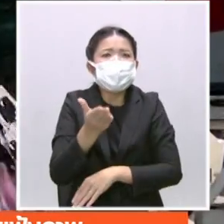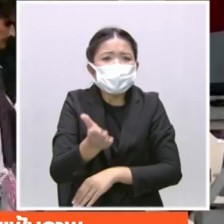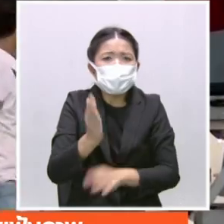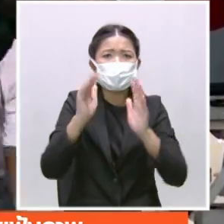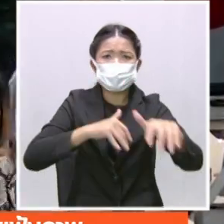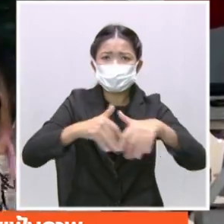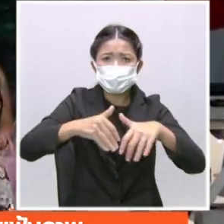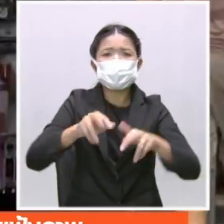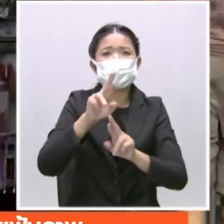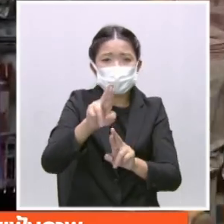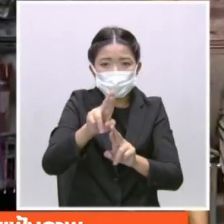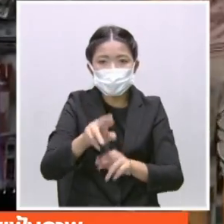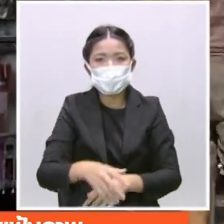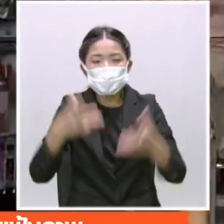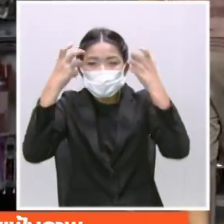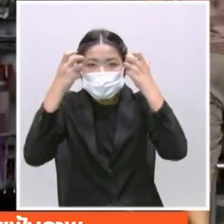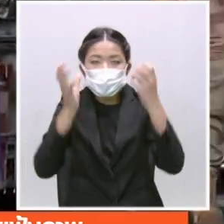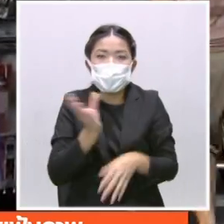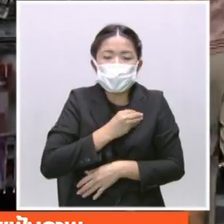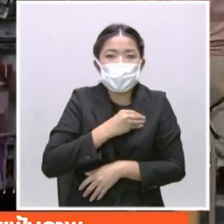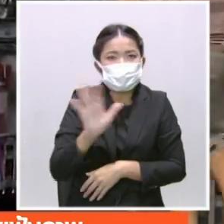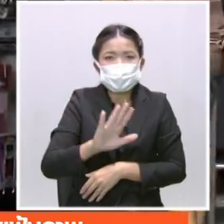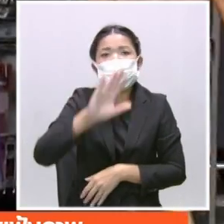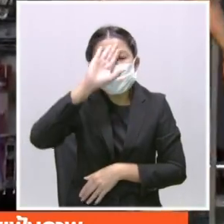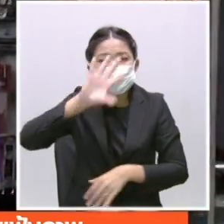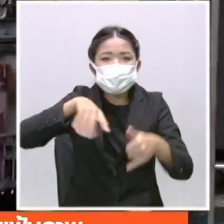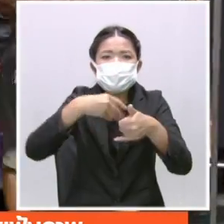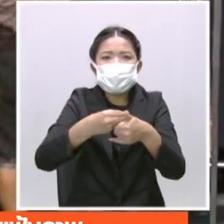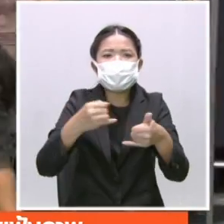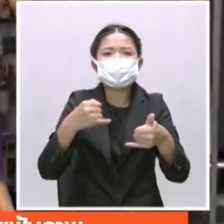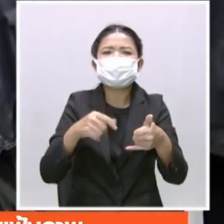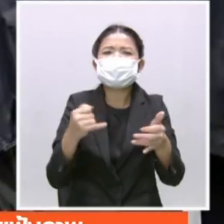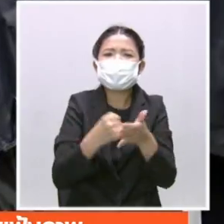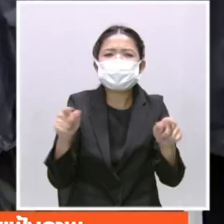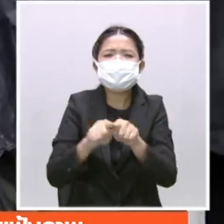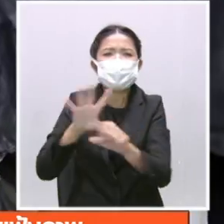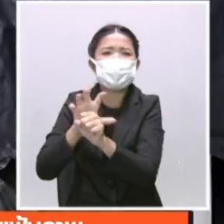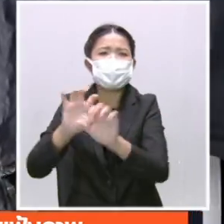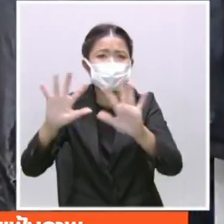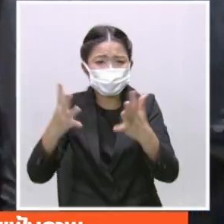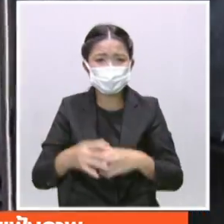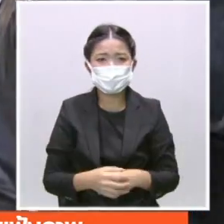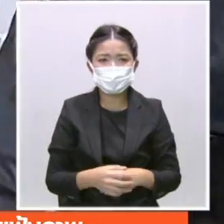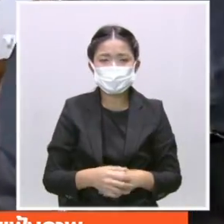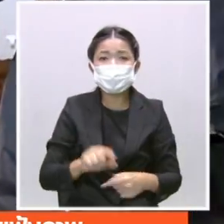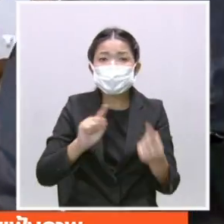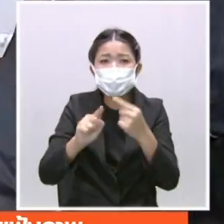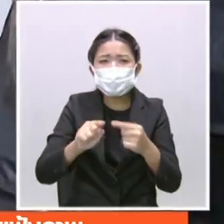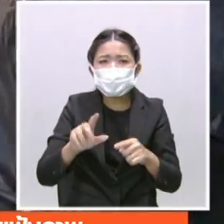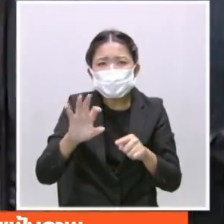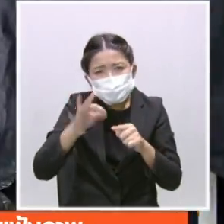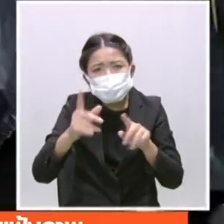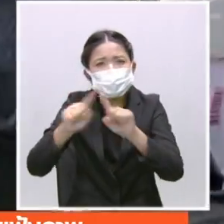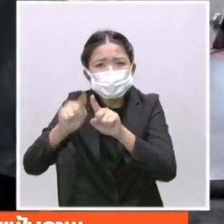ให้มีความระวังแต่อย่าไปตื่นตระหนกเพราะไม่ได้ติดกันง่ายเหมือนโควิด-19ต้องมีการสัมผัสโดยตรงกับสารคัดหลั่งของ